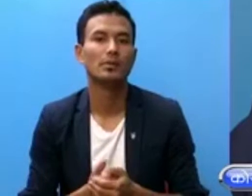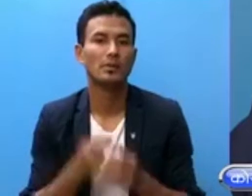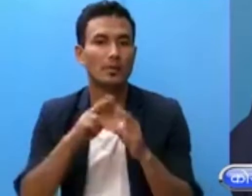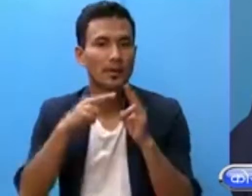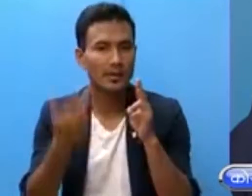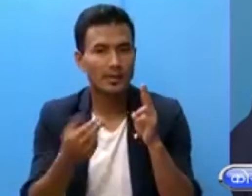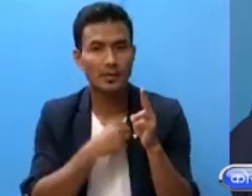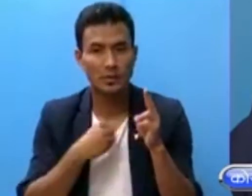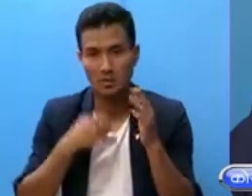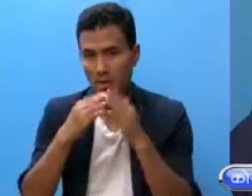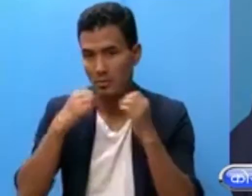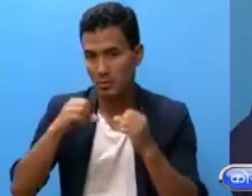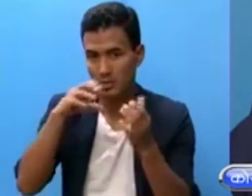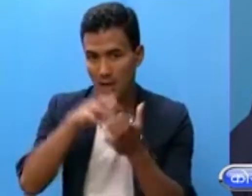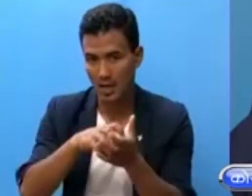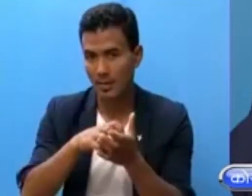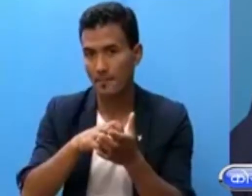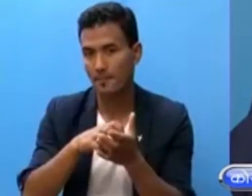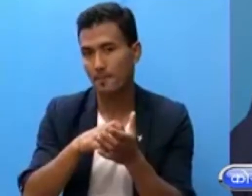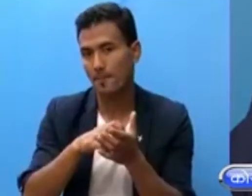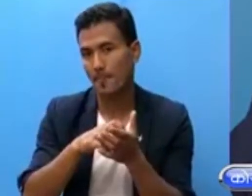भेरी अस्पताल प्रयोगशालामा